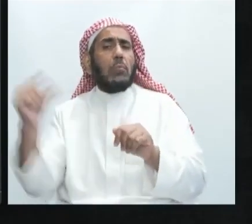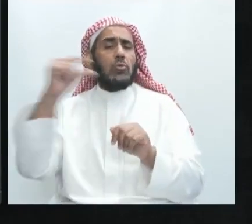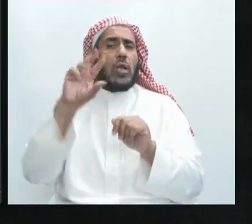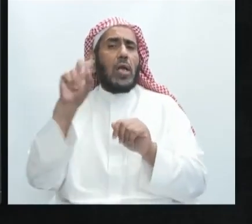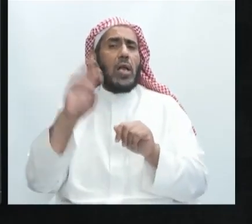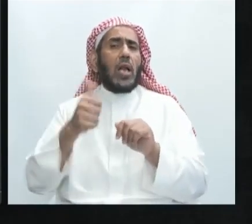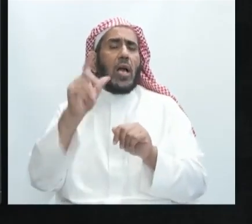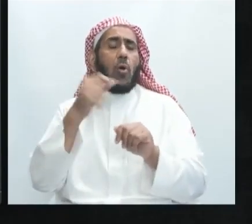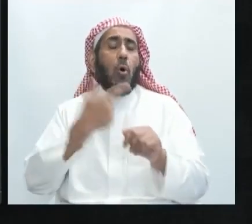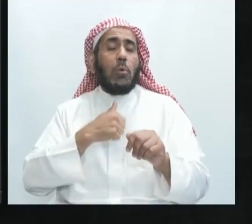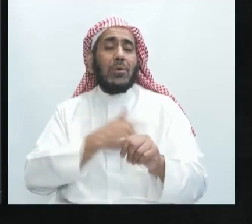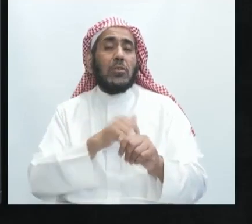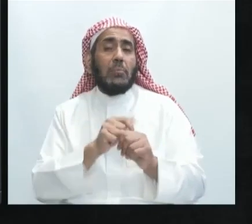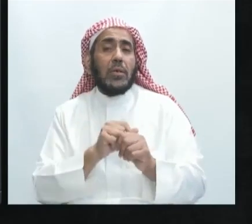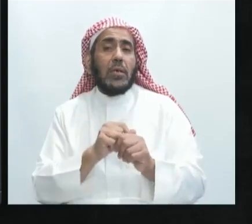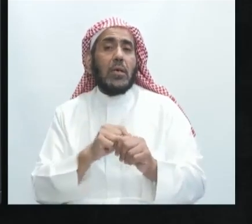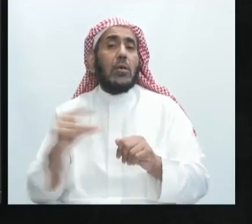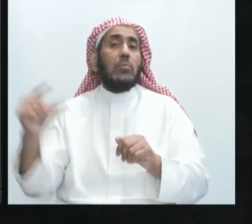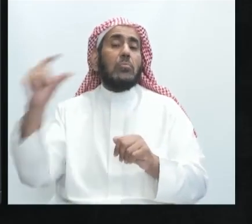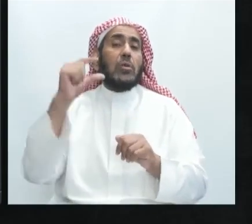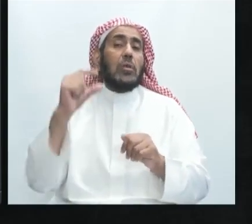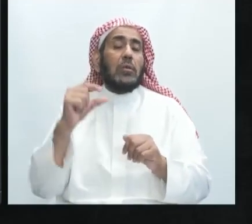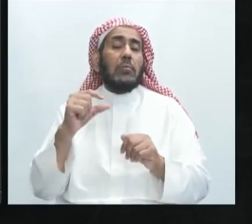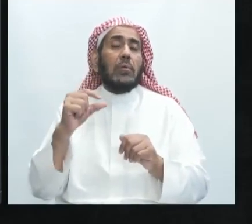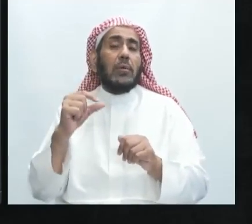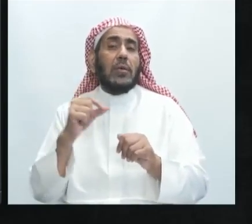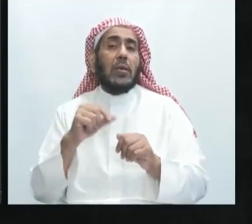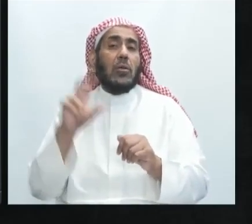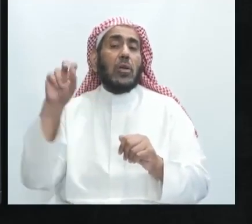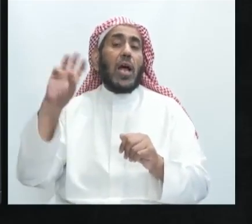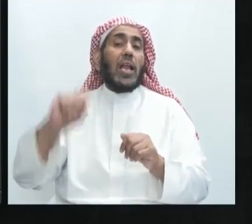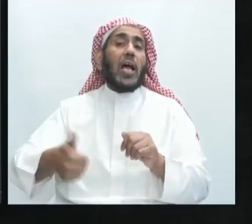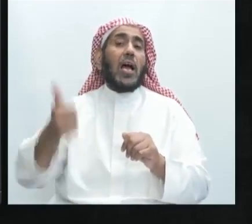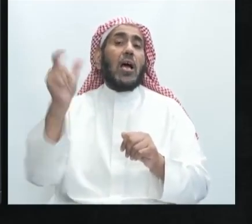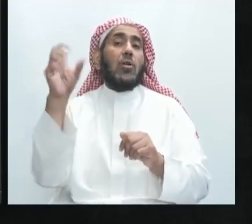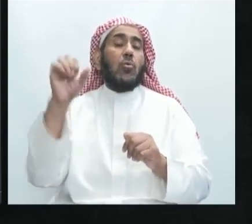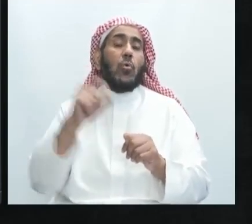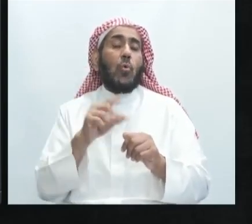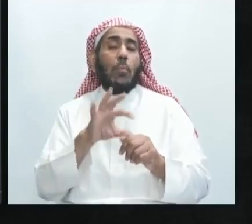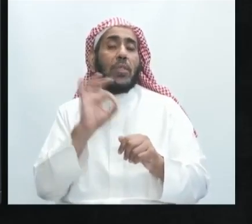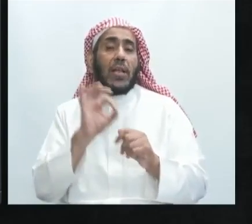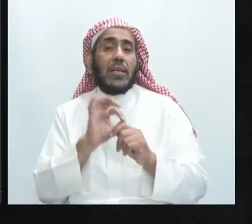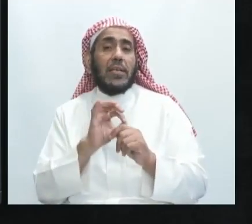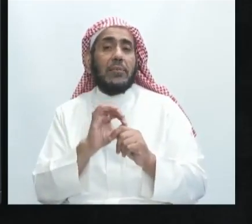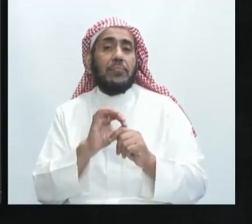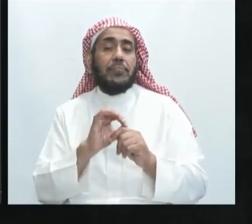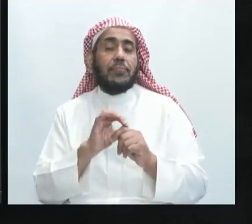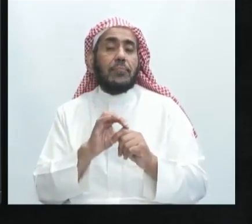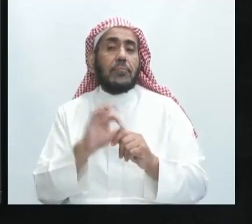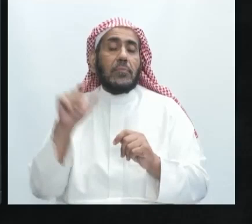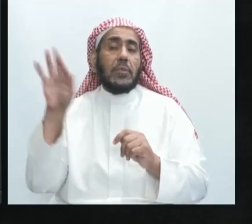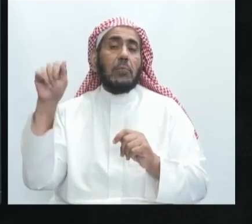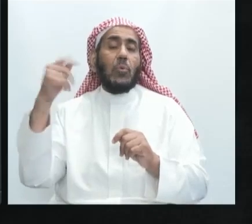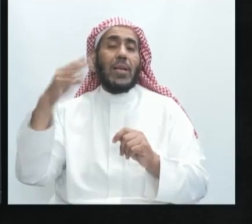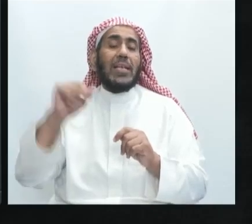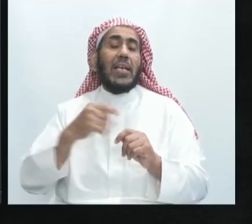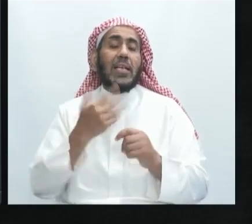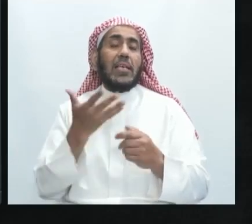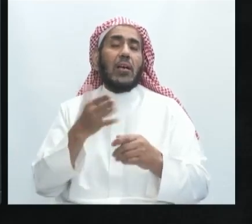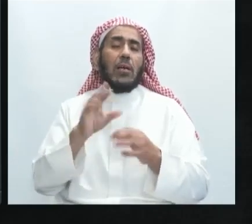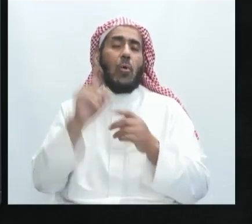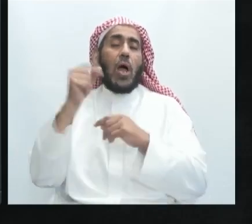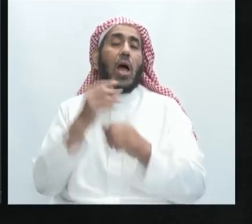او بما تسمى مصطلح او بما يسمى القانون ومن ذلك الامام الغزالي رحمه الله